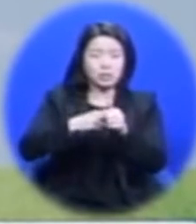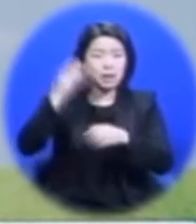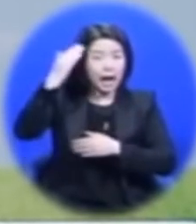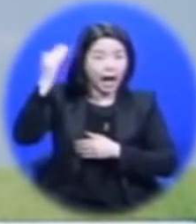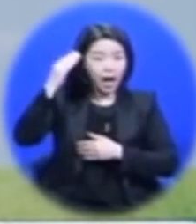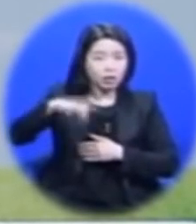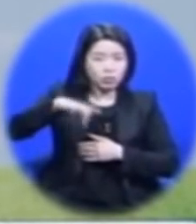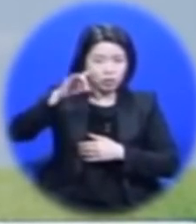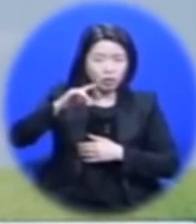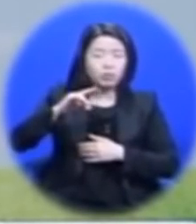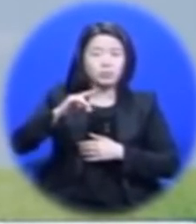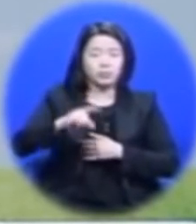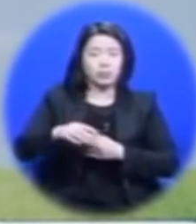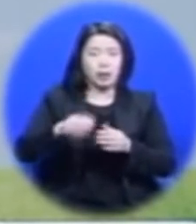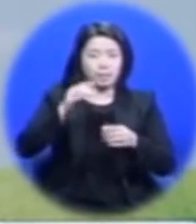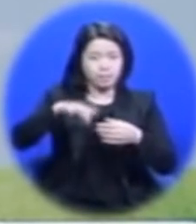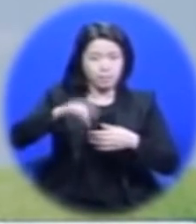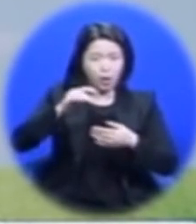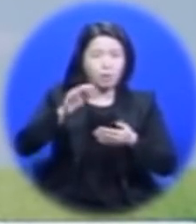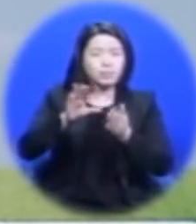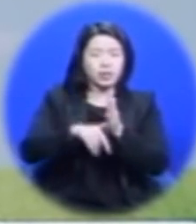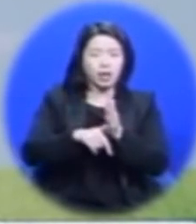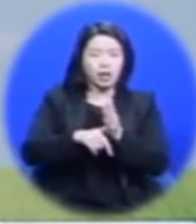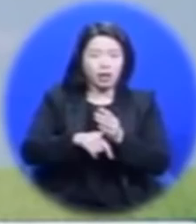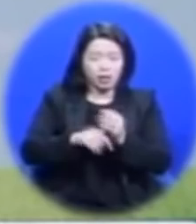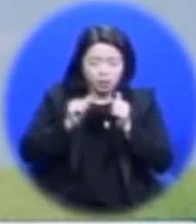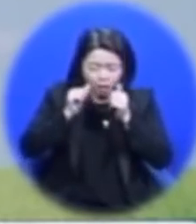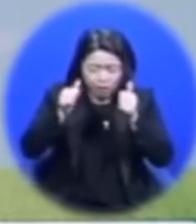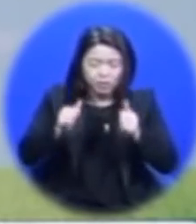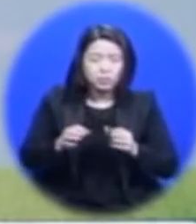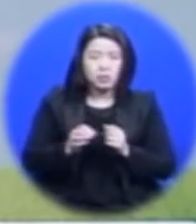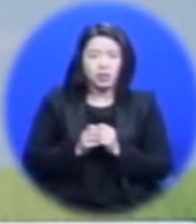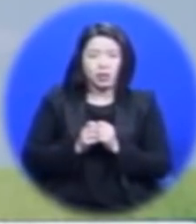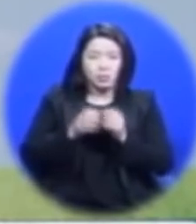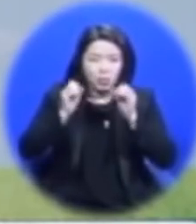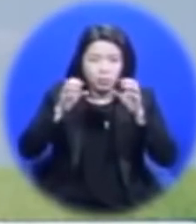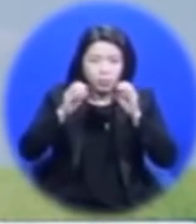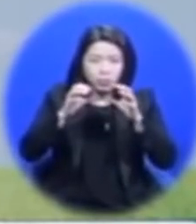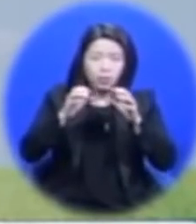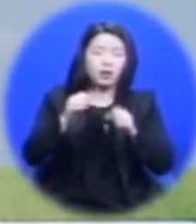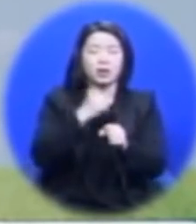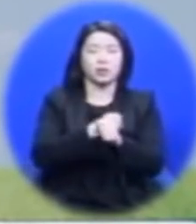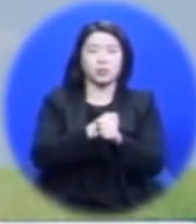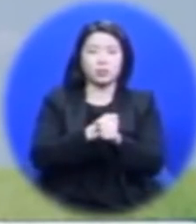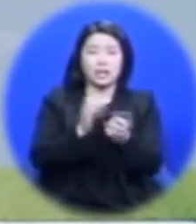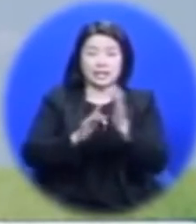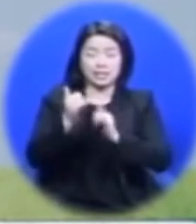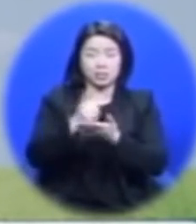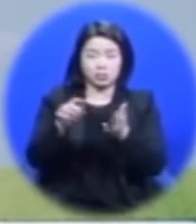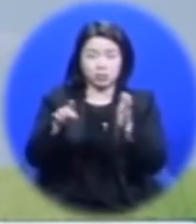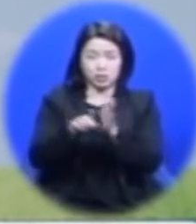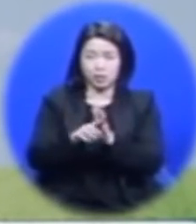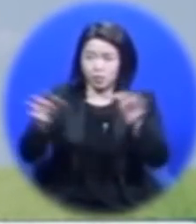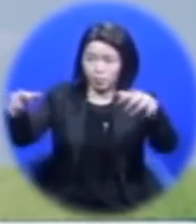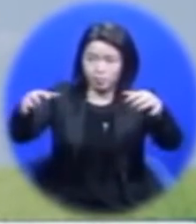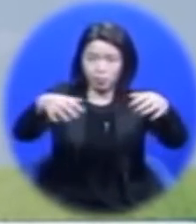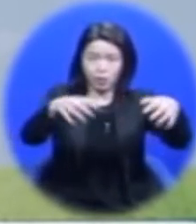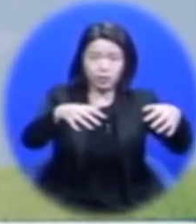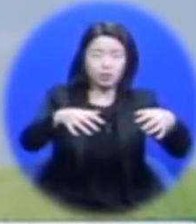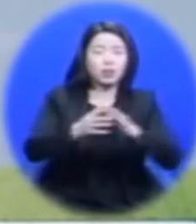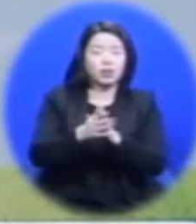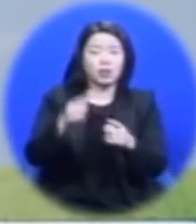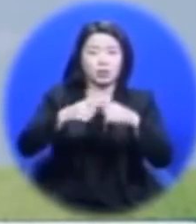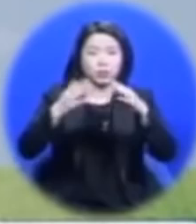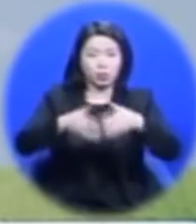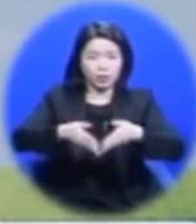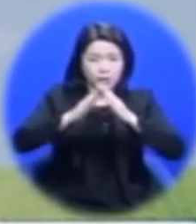그분이 열심히 노방전도 하고 그래서 예수를 믿겠다는 사람들 모아서 교회를 세우고 학교를